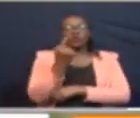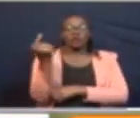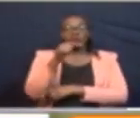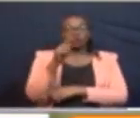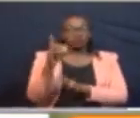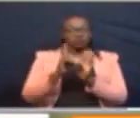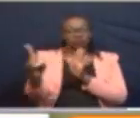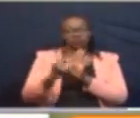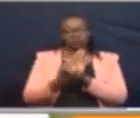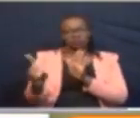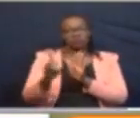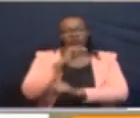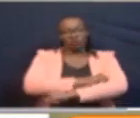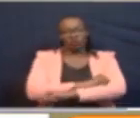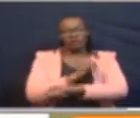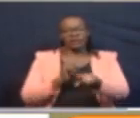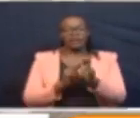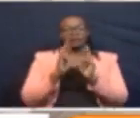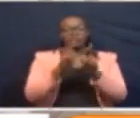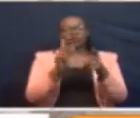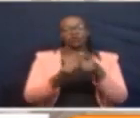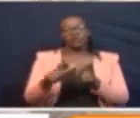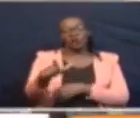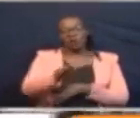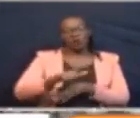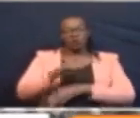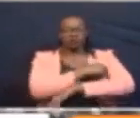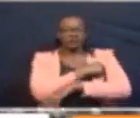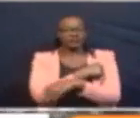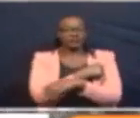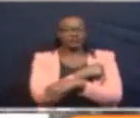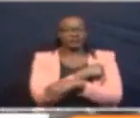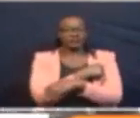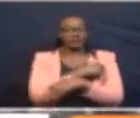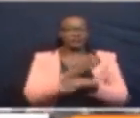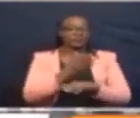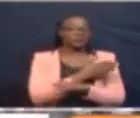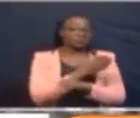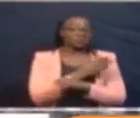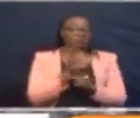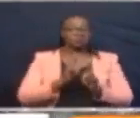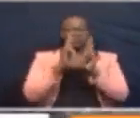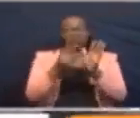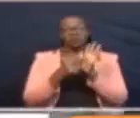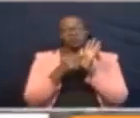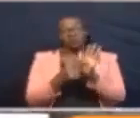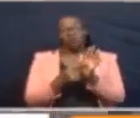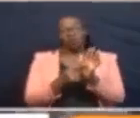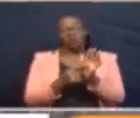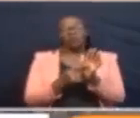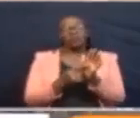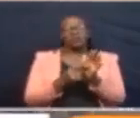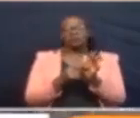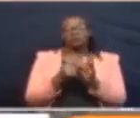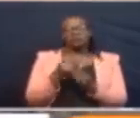schools as they report to their local chief. Uchunguzi wa awali umeashiria kuwa sababu za wanafunzi kugoma na kuteketeza mali